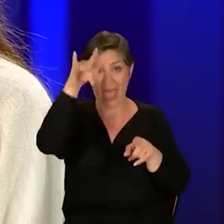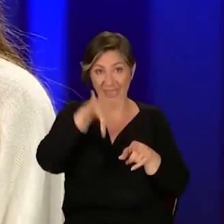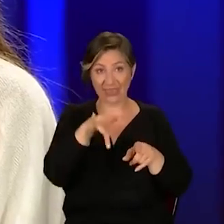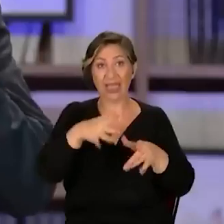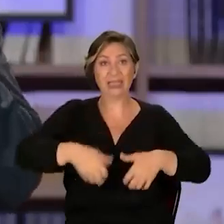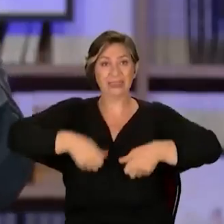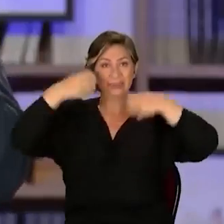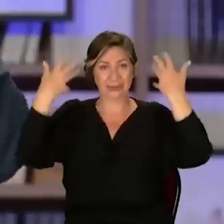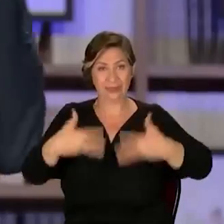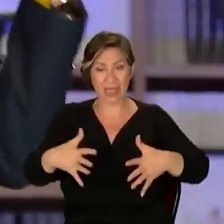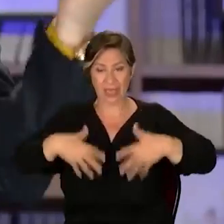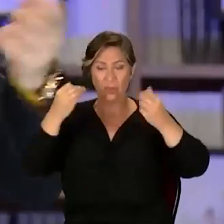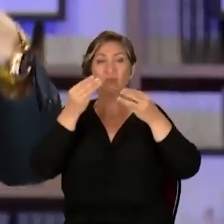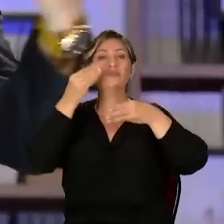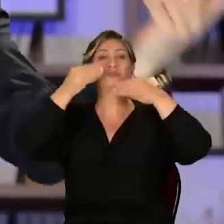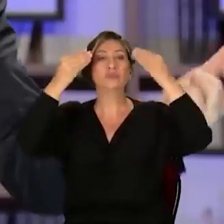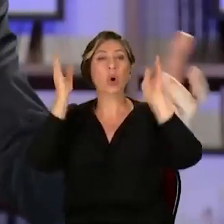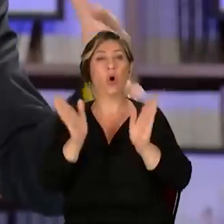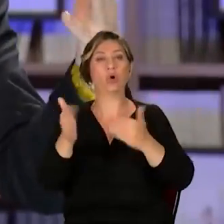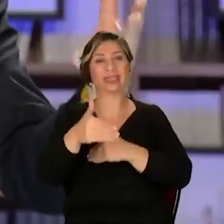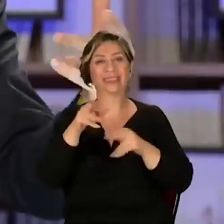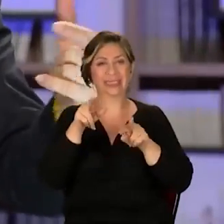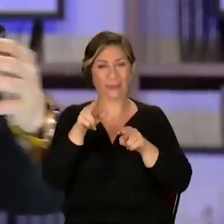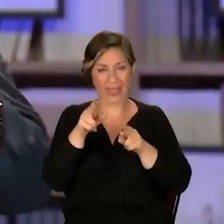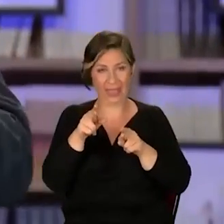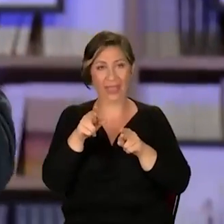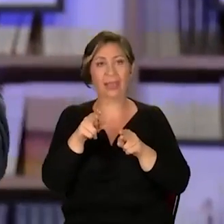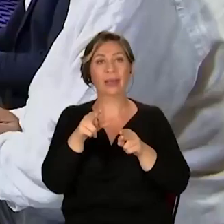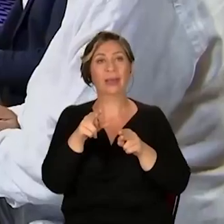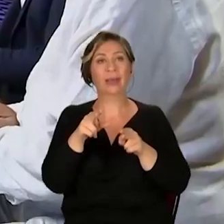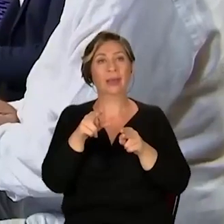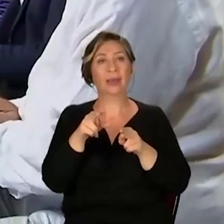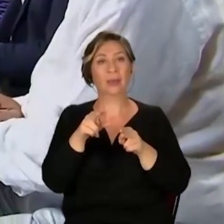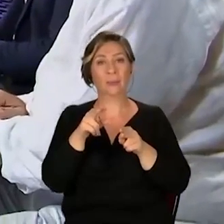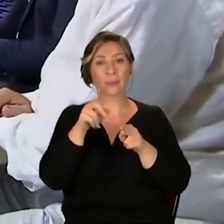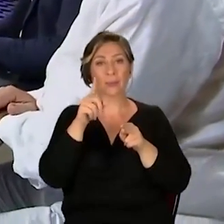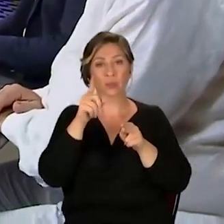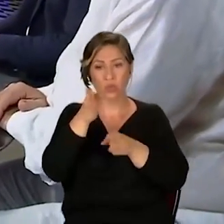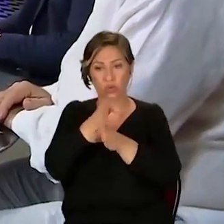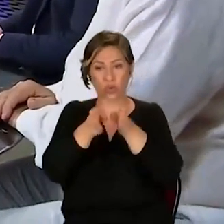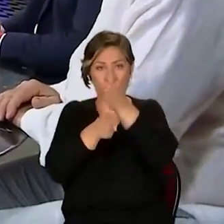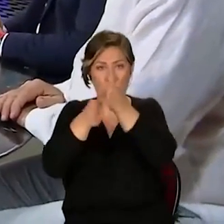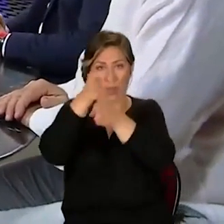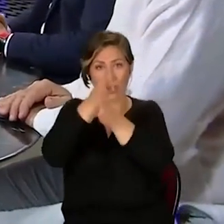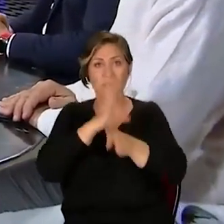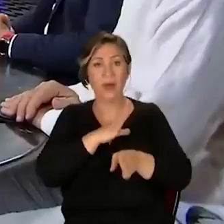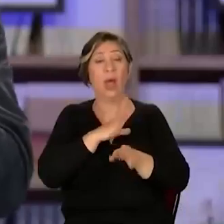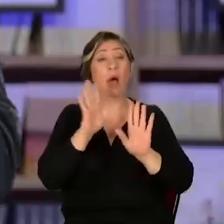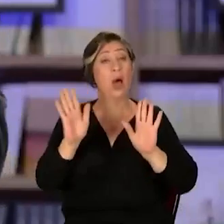giyinme, soyunma, hazırlık ve pudralanma odası gibi bir bu duvarları var.